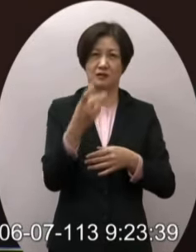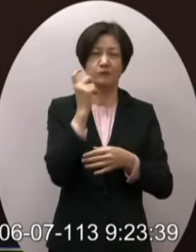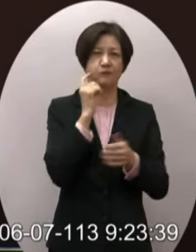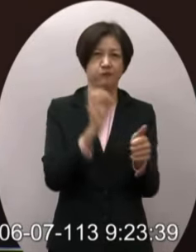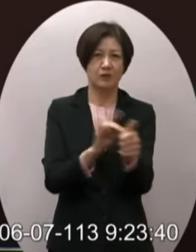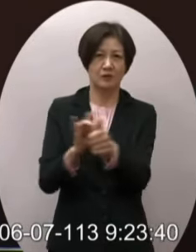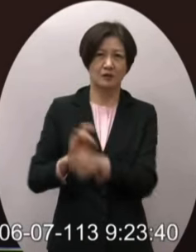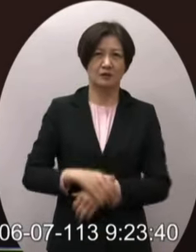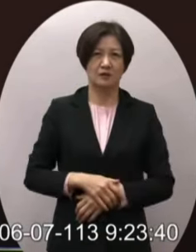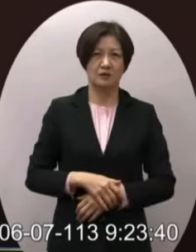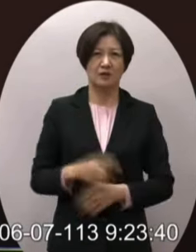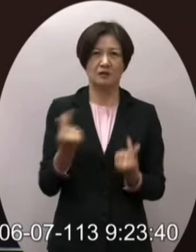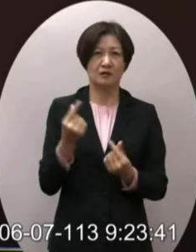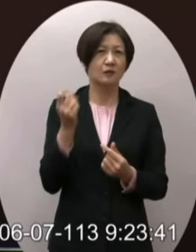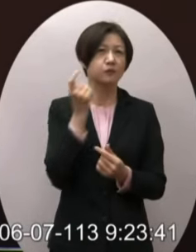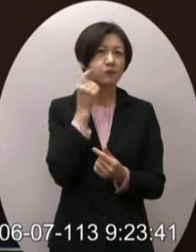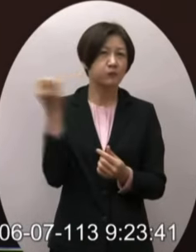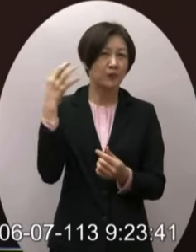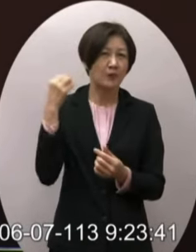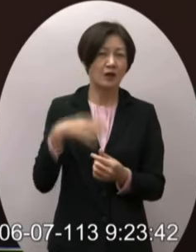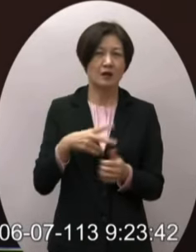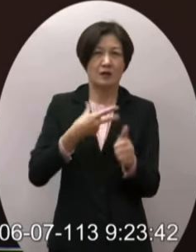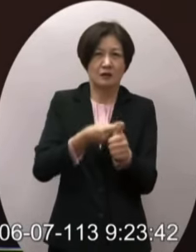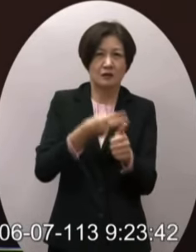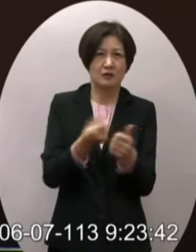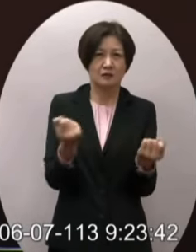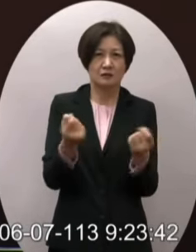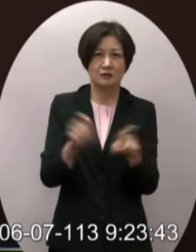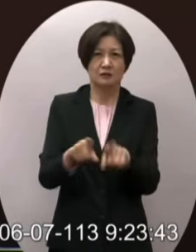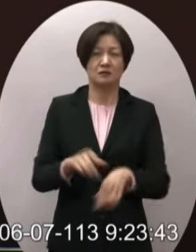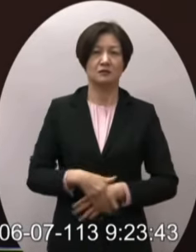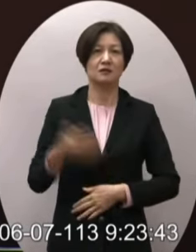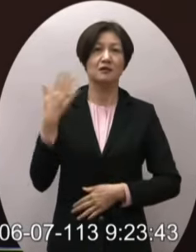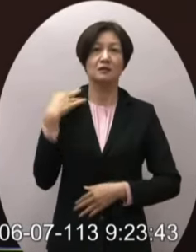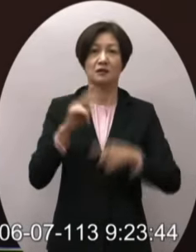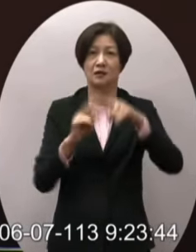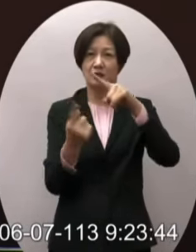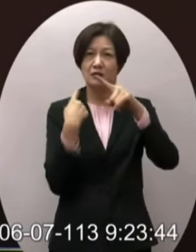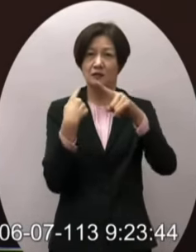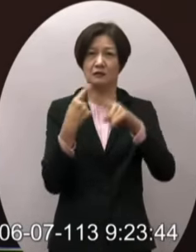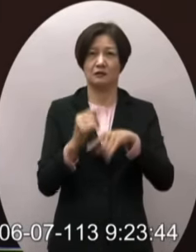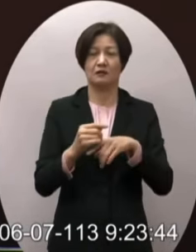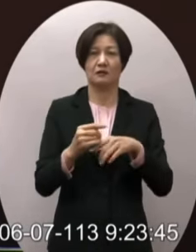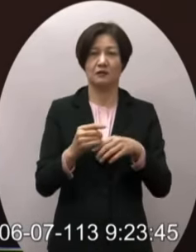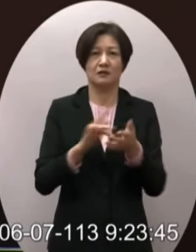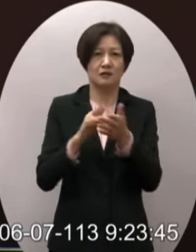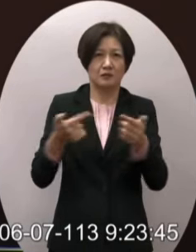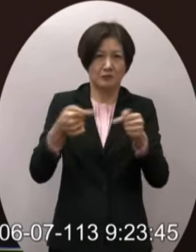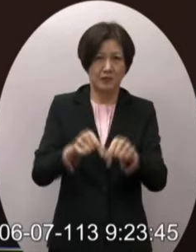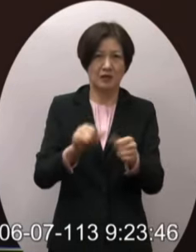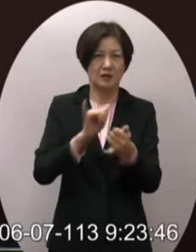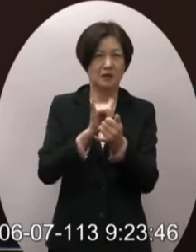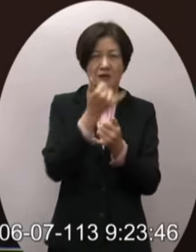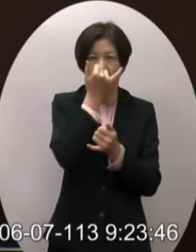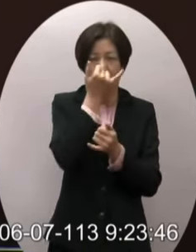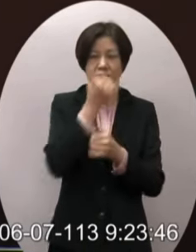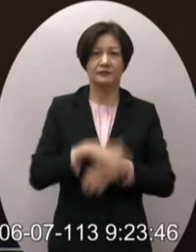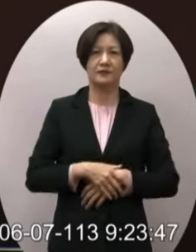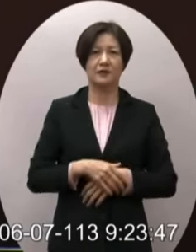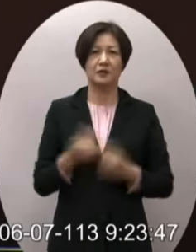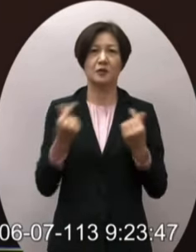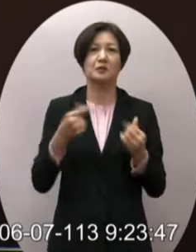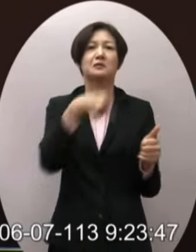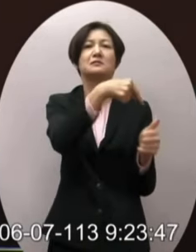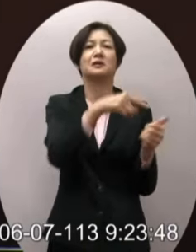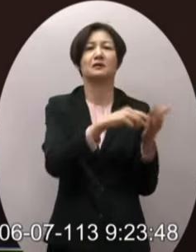制造假消息进行认知作战，就如同之前的莱克多巴胺事件一样。另外两条在指导立法院怎么